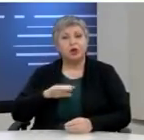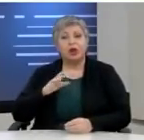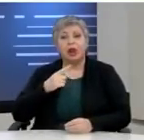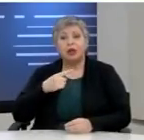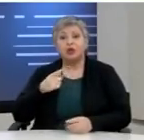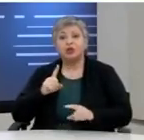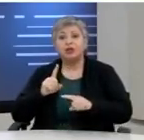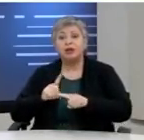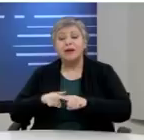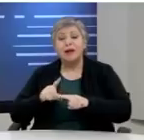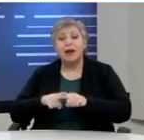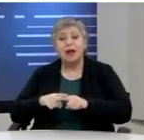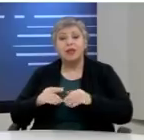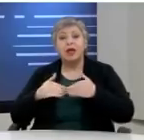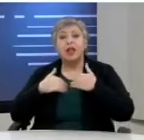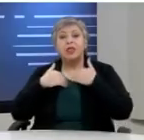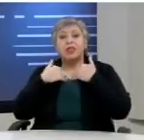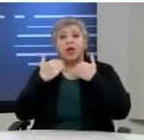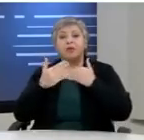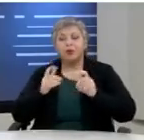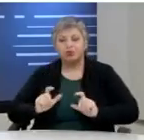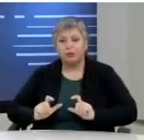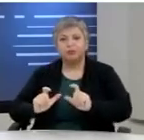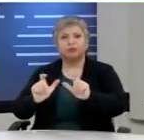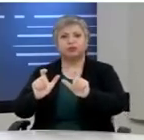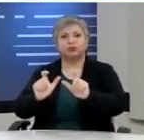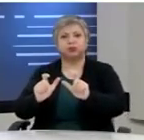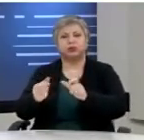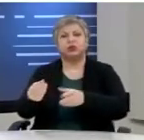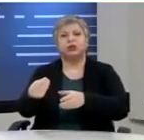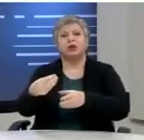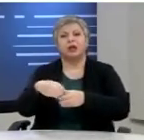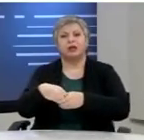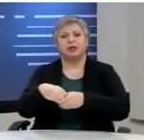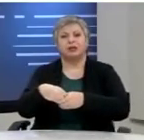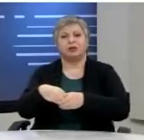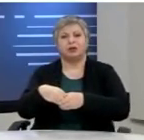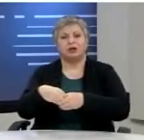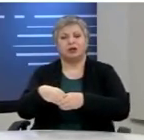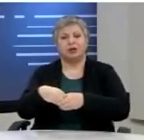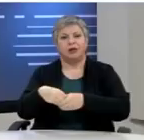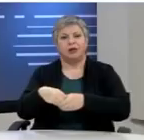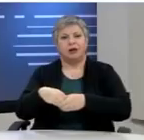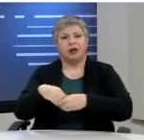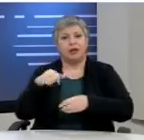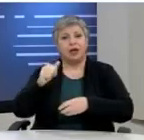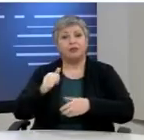βέτο στην ένταξη γειτονικής χώρας με την προσωρινή της ονομασία σε οποιοδήποτε διεθνή οργανισμό.